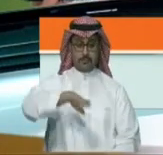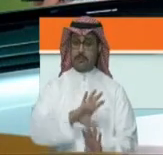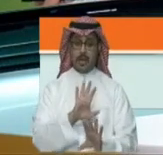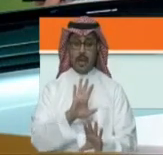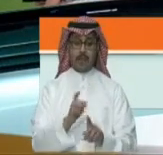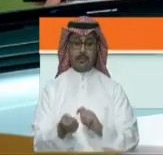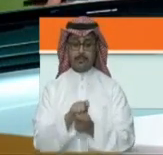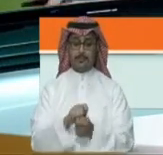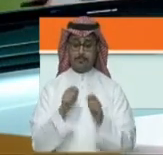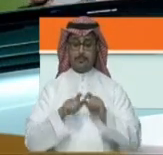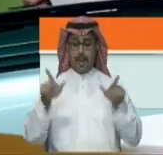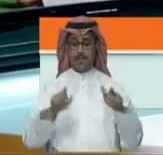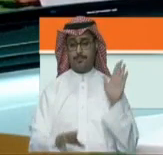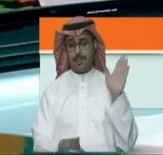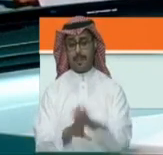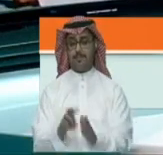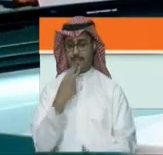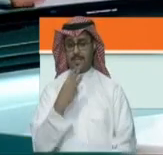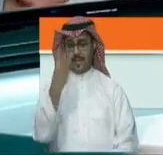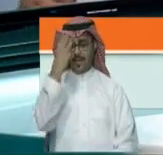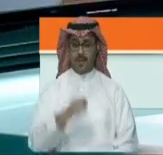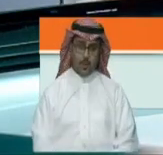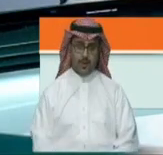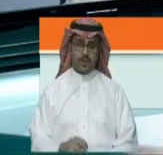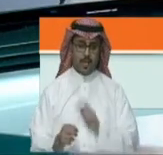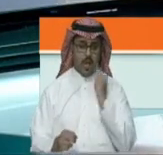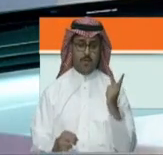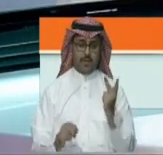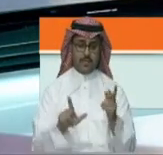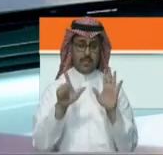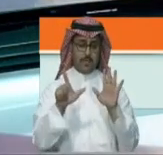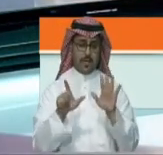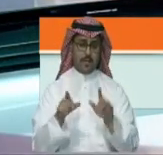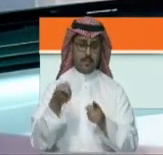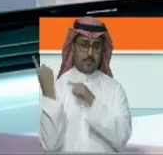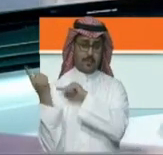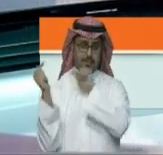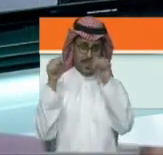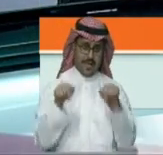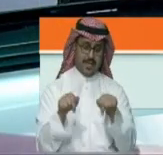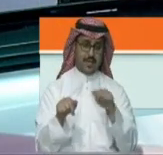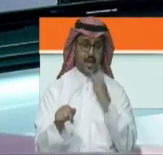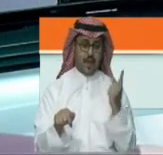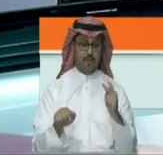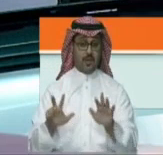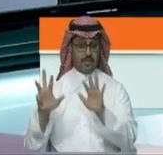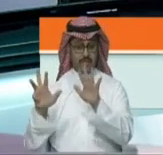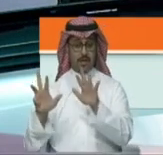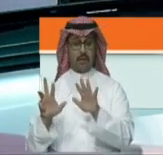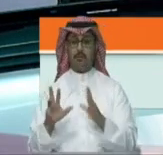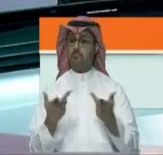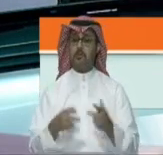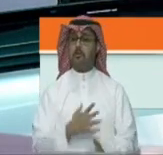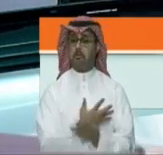الفترة الماضية. وخلال 3 سنوات الماضية من عام 2017 وحتى أغسطس 2019 بلغ